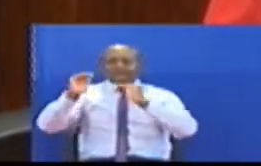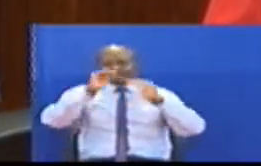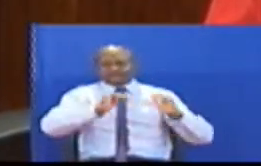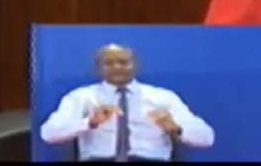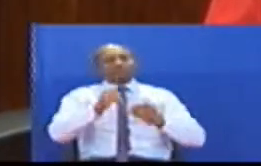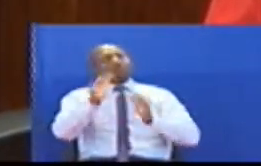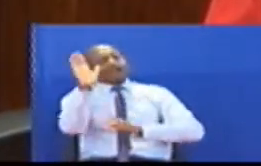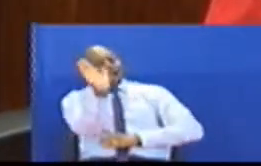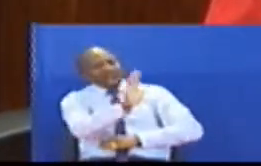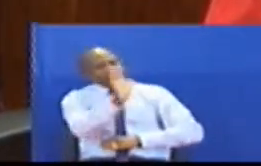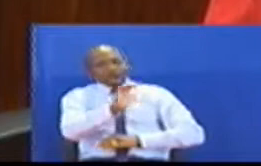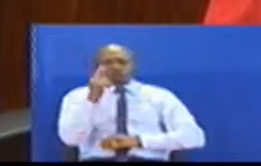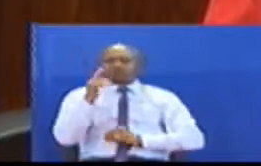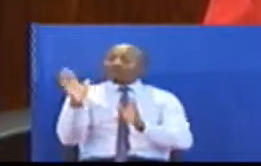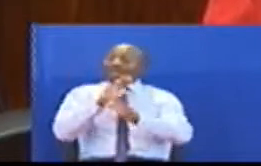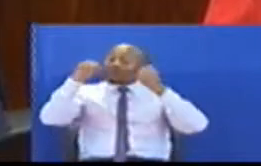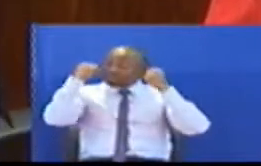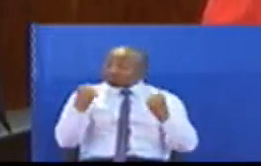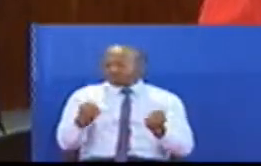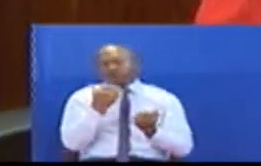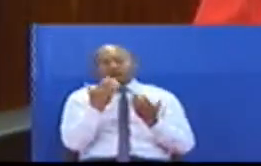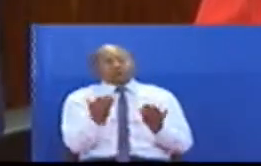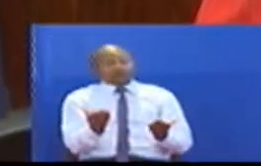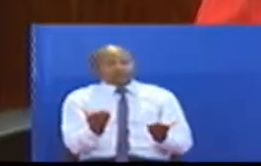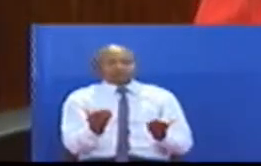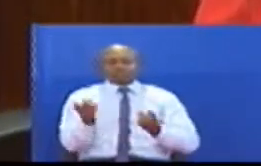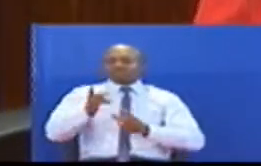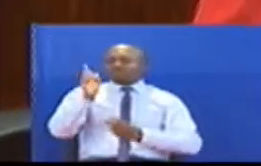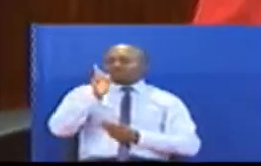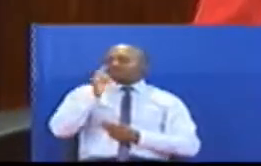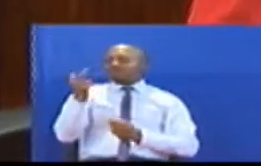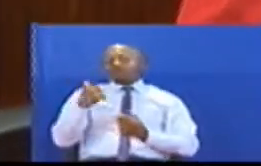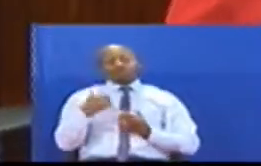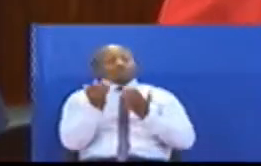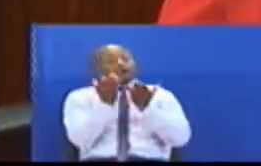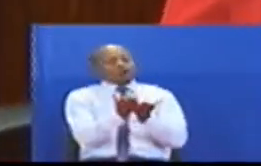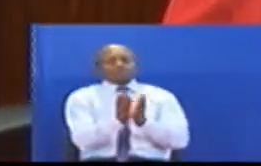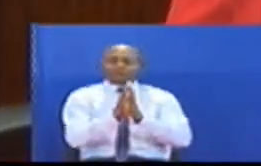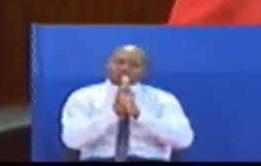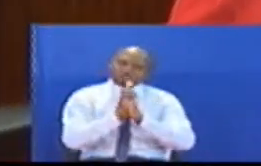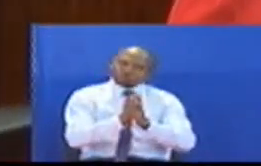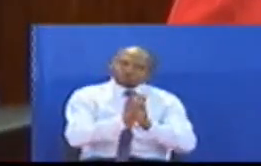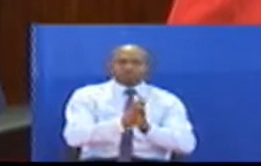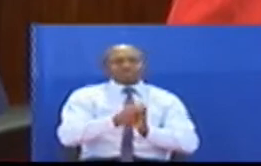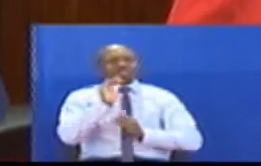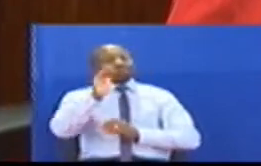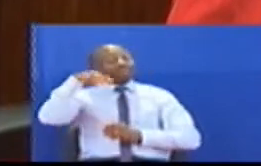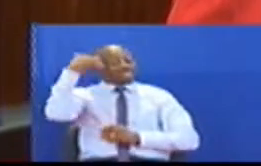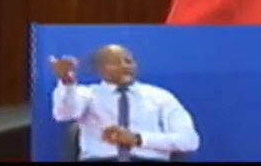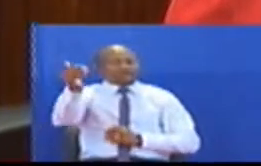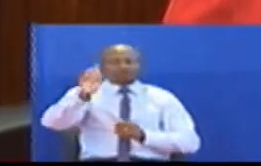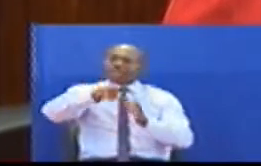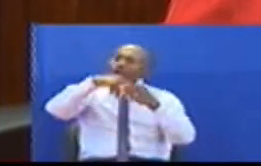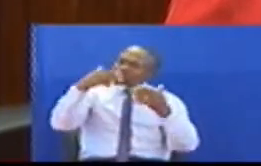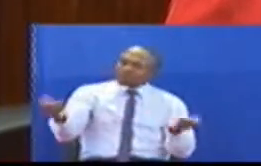kuaga. Ukiona maji yamezidi unasema jamani kama alivyosema mama kwamba jamani mimi naomba niwashukuruni, safari ijayo hasitakuwepo. Na wewe